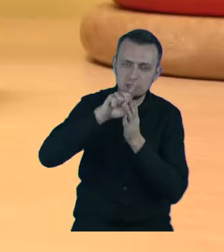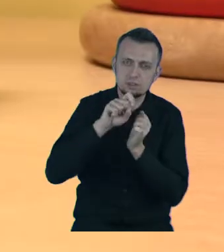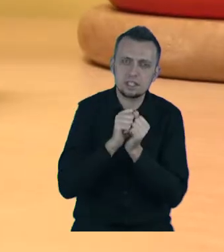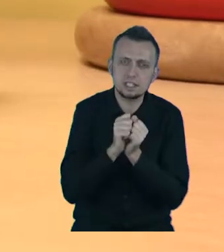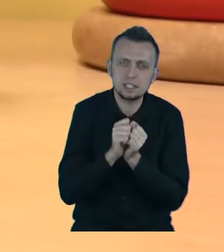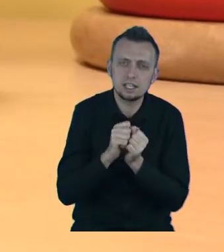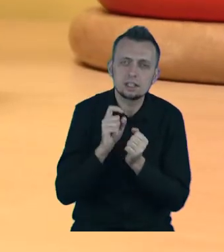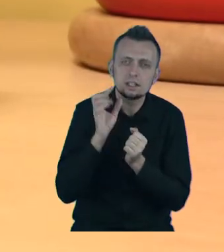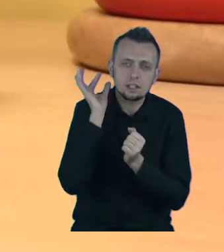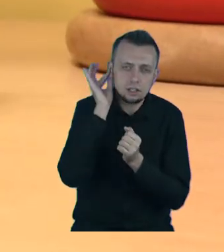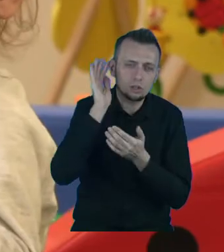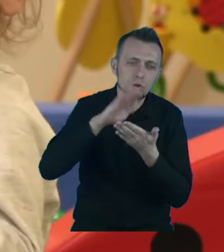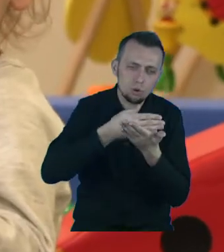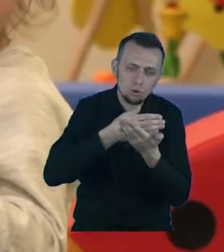tutaj